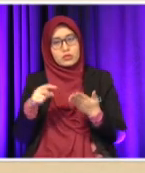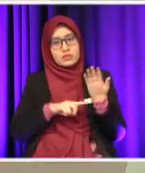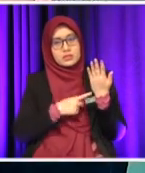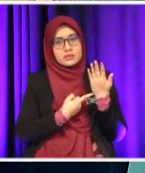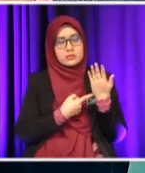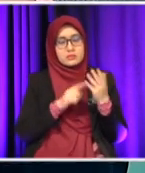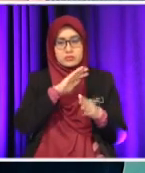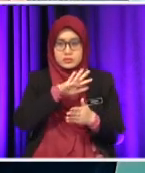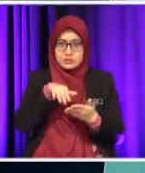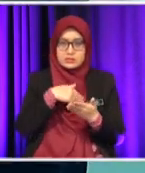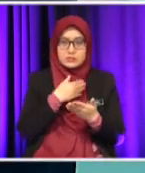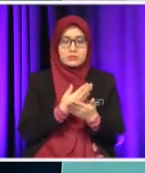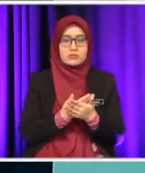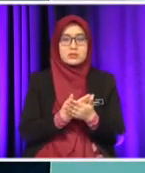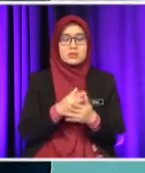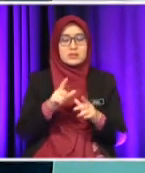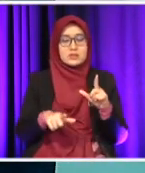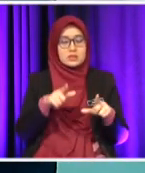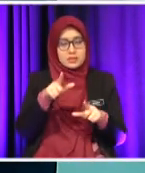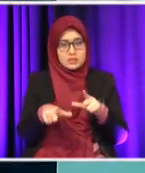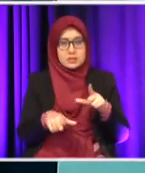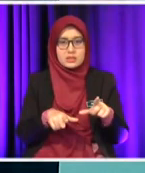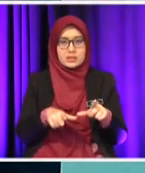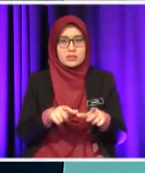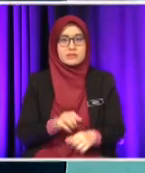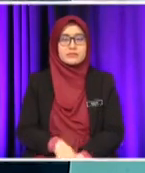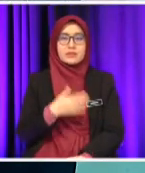B dan C Oke makasih